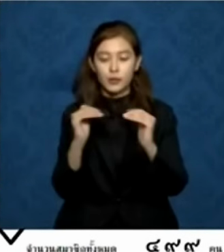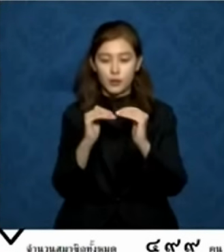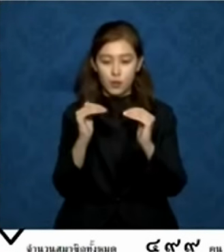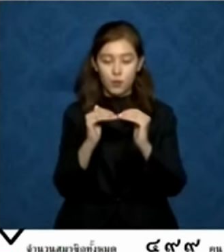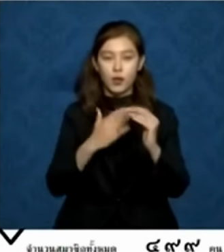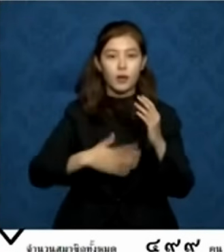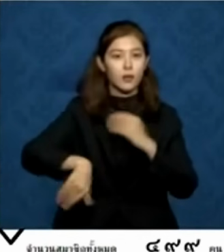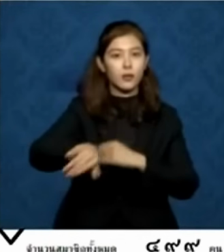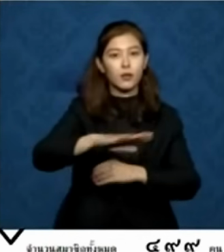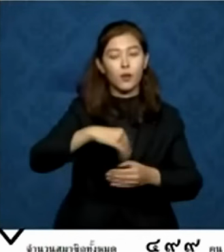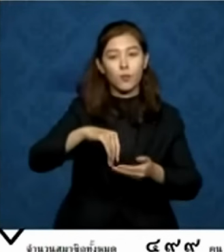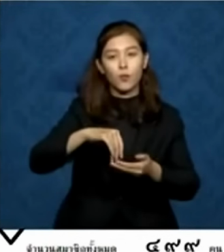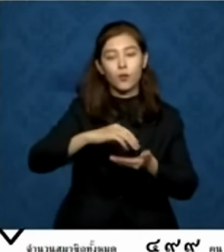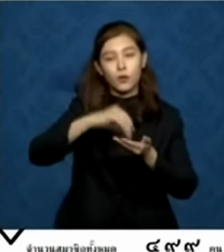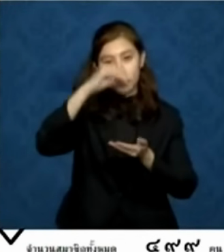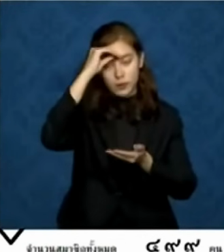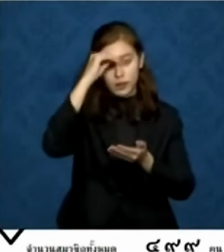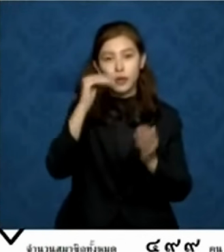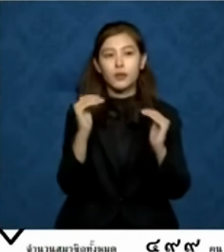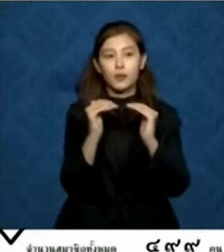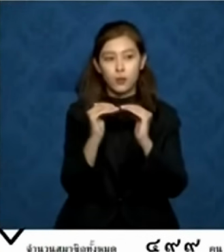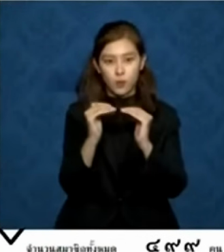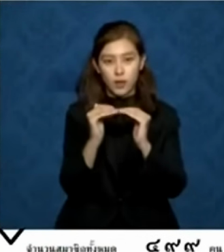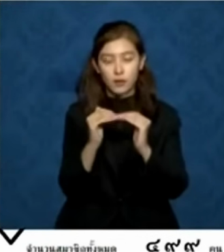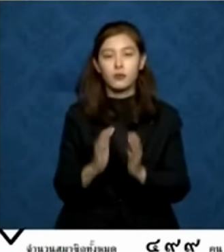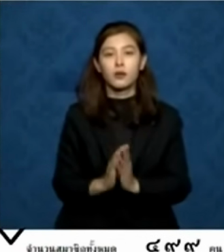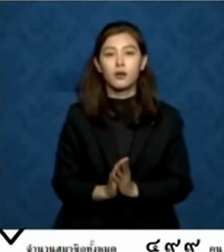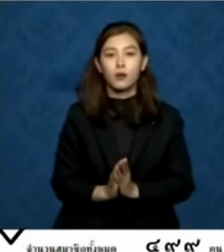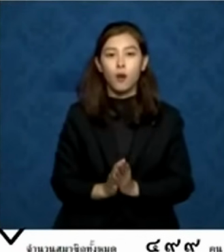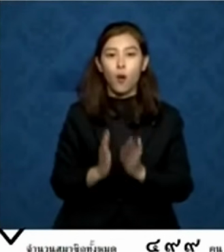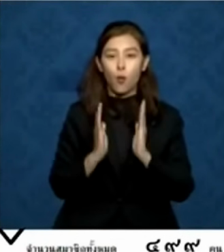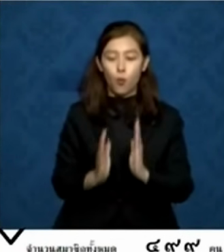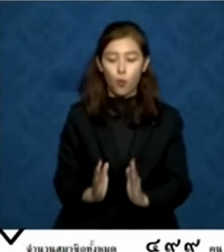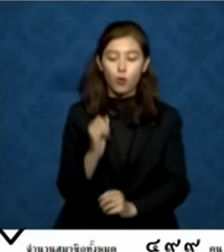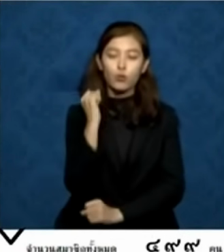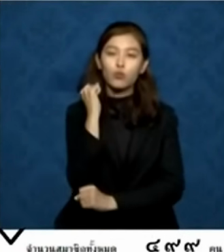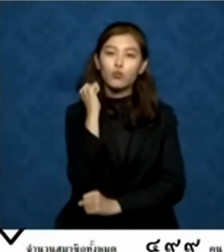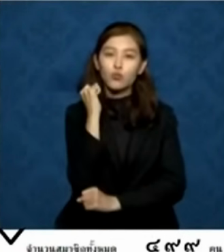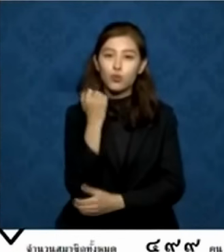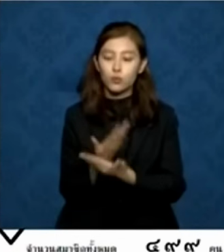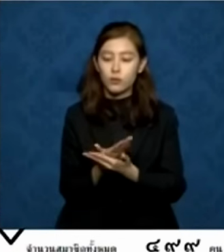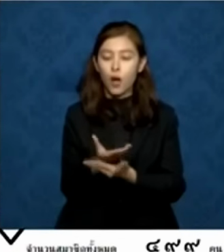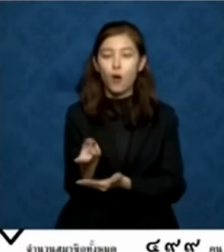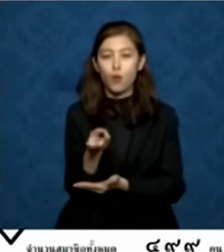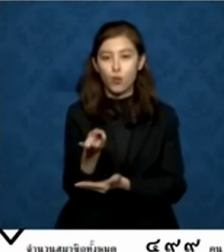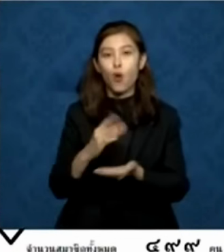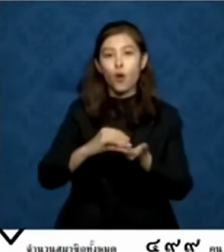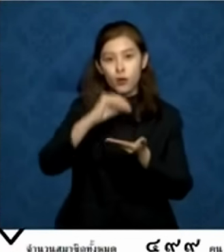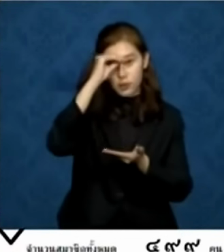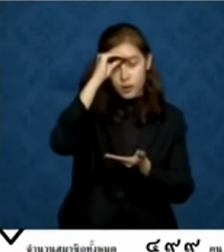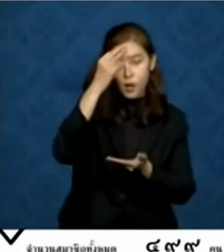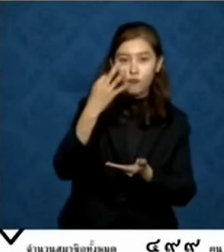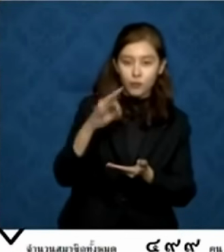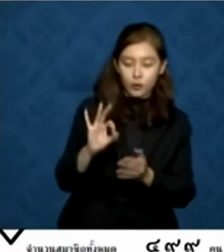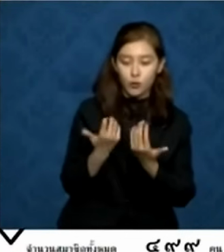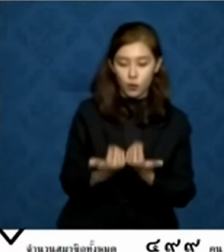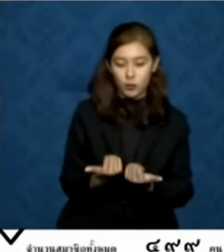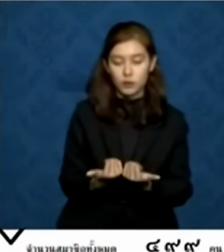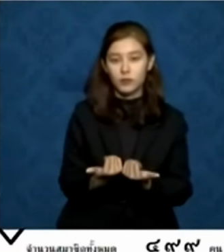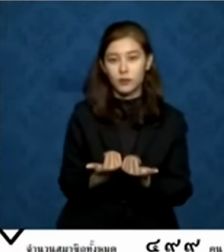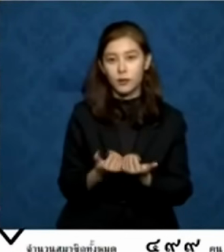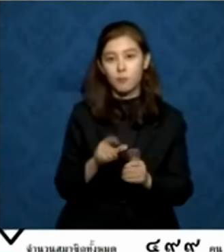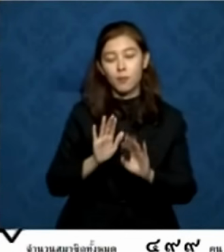าในการช่วยเหลือผู้ขาดแคลนทุนทรัพย์และด้อยโอกาสไม่น้อยกว่า 1,300,000 คน